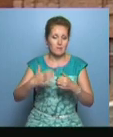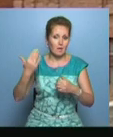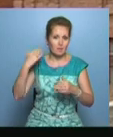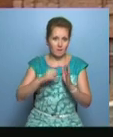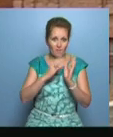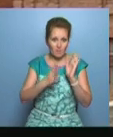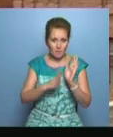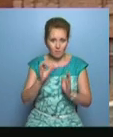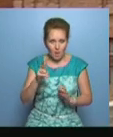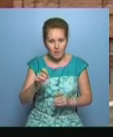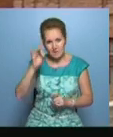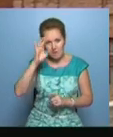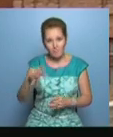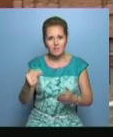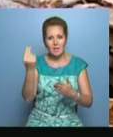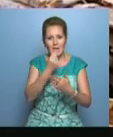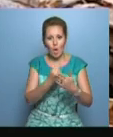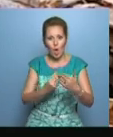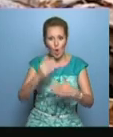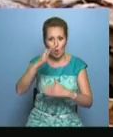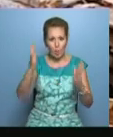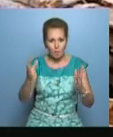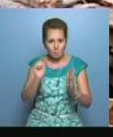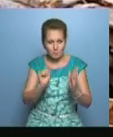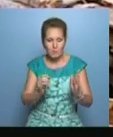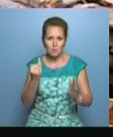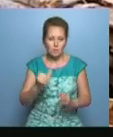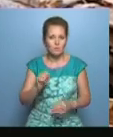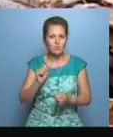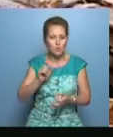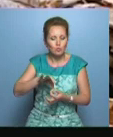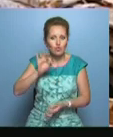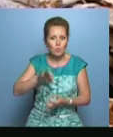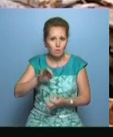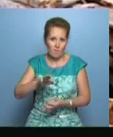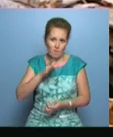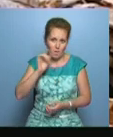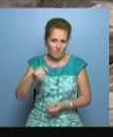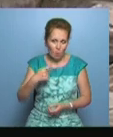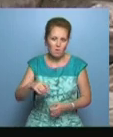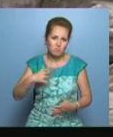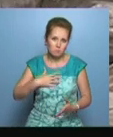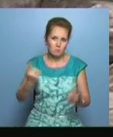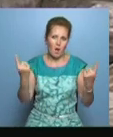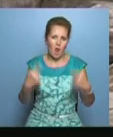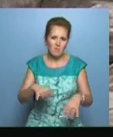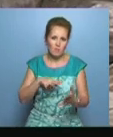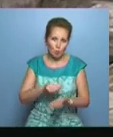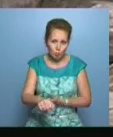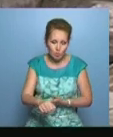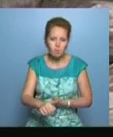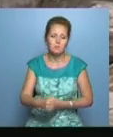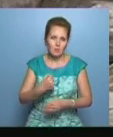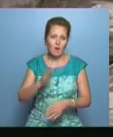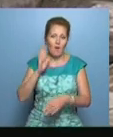и славился иконописью и золотым шитьем. Во время гражданской войны был разрушен. Владыка Викторин повелел монастырь